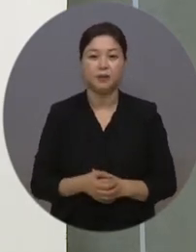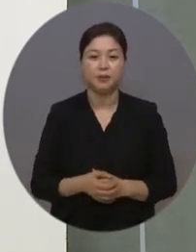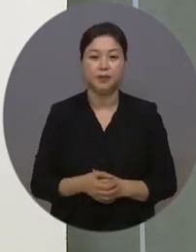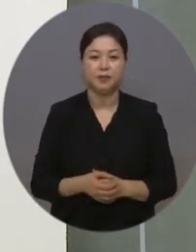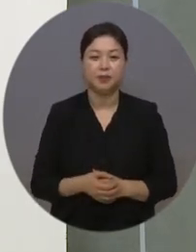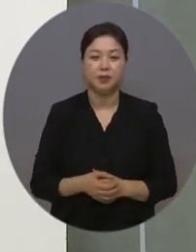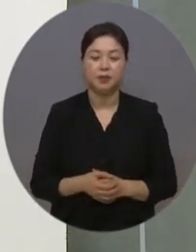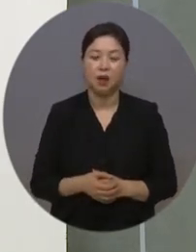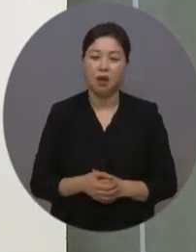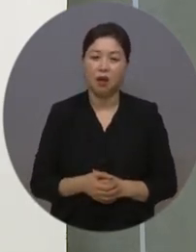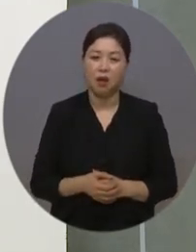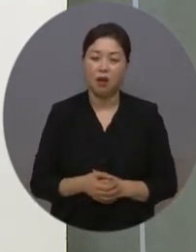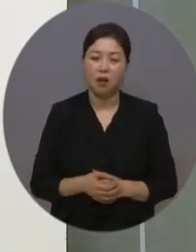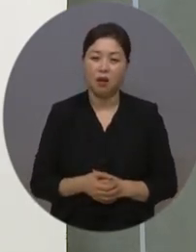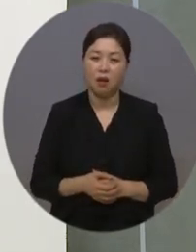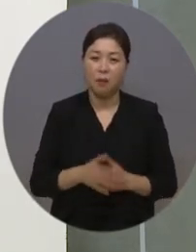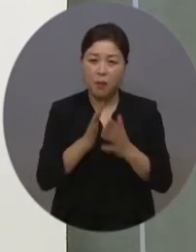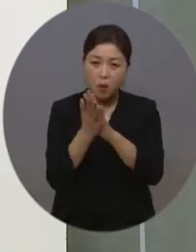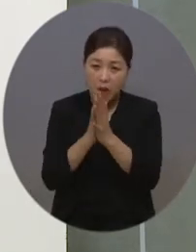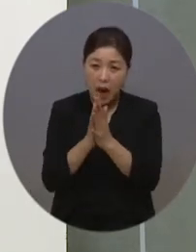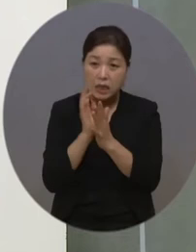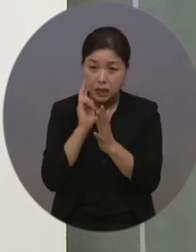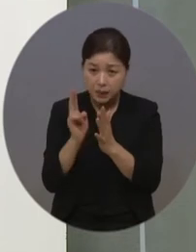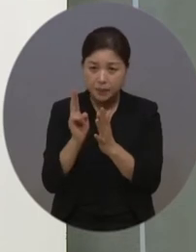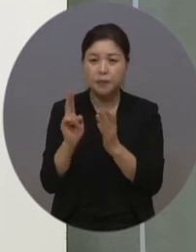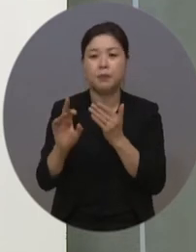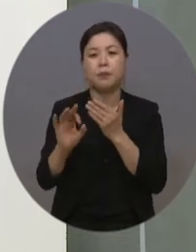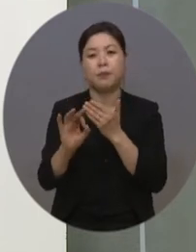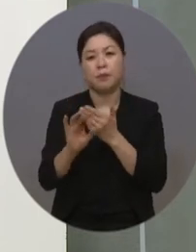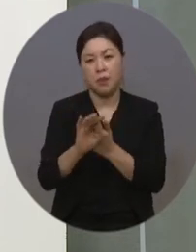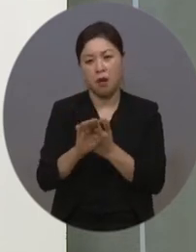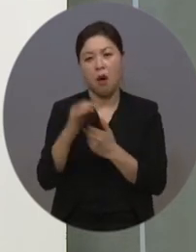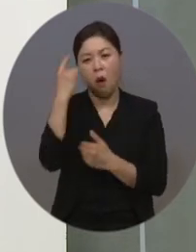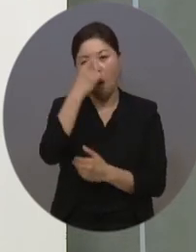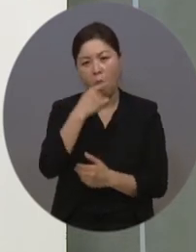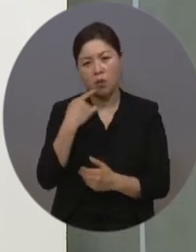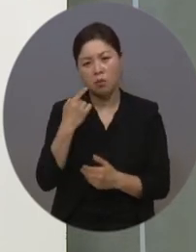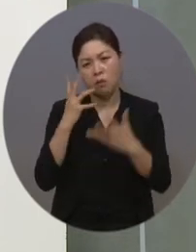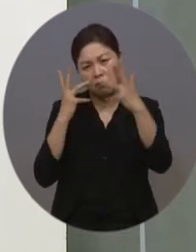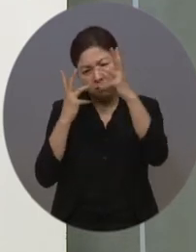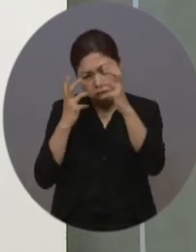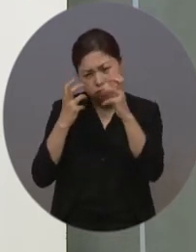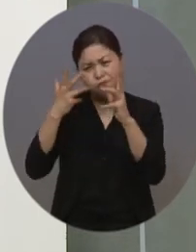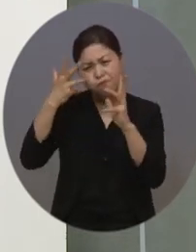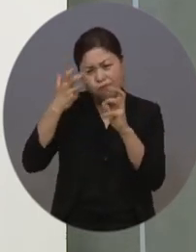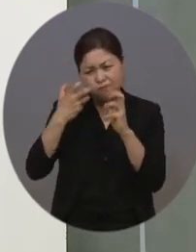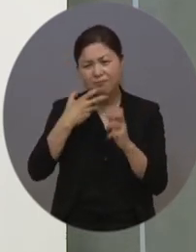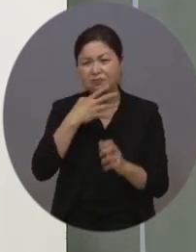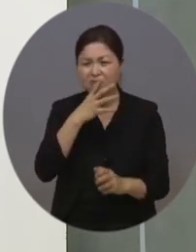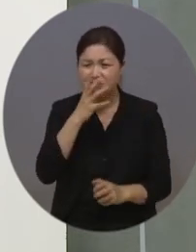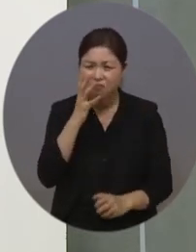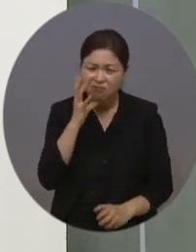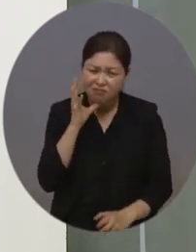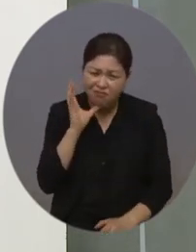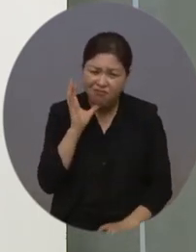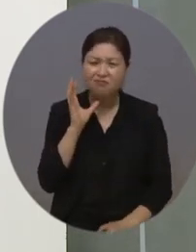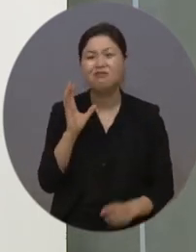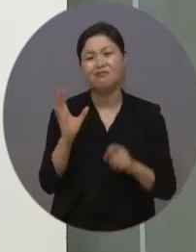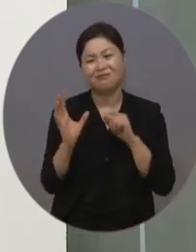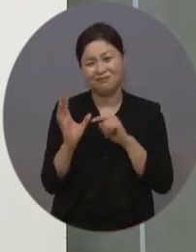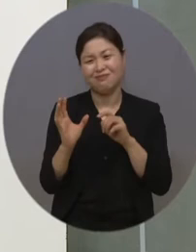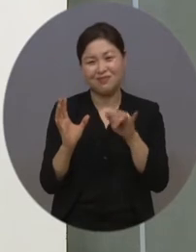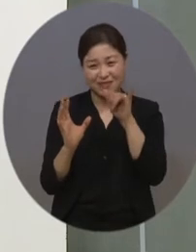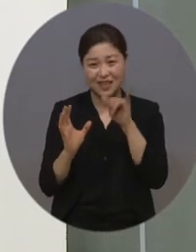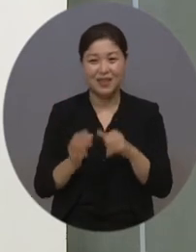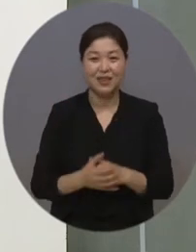자주 있을 때에 팍 늙어버리는 그래서 모습이 좀 초라해지는 그렇습니다. 뭐